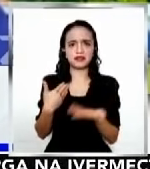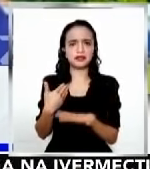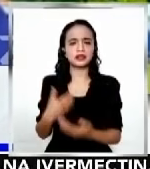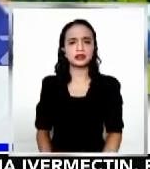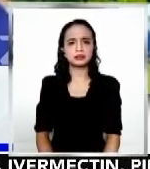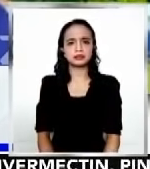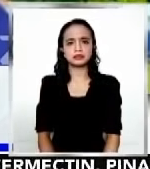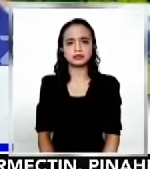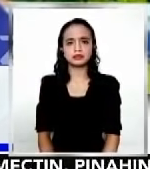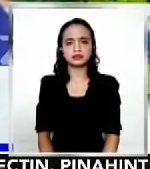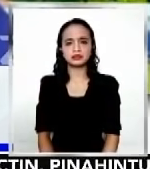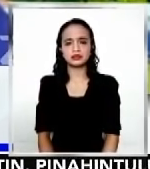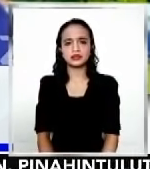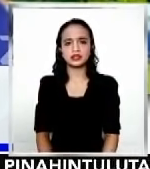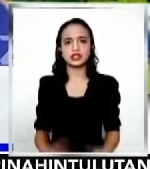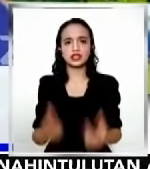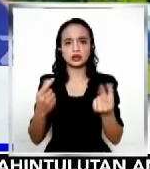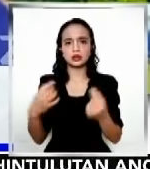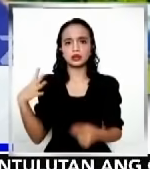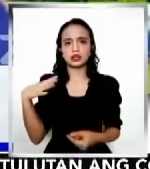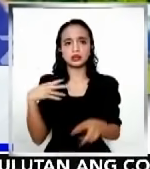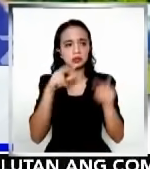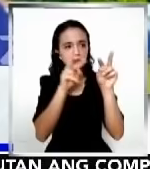sitting on the situation, no?